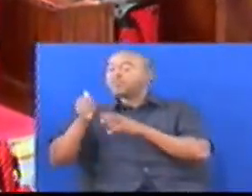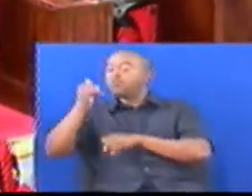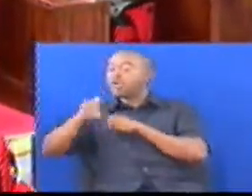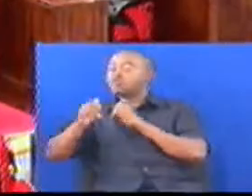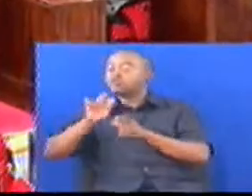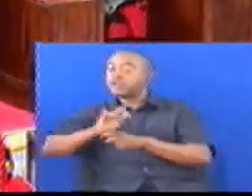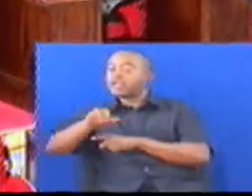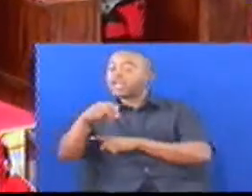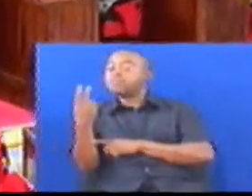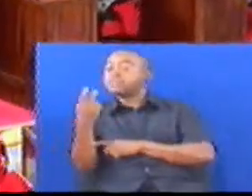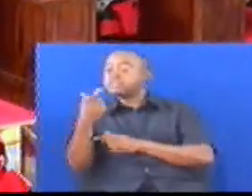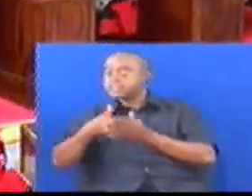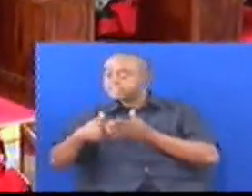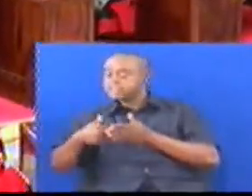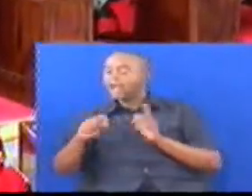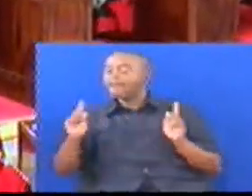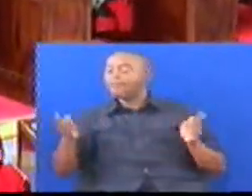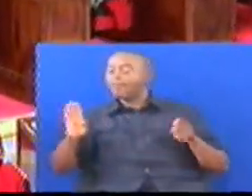ndege mbili aina ya Boeing